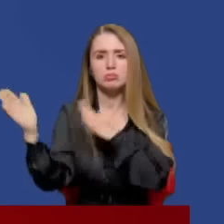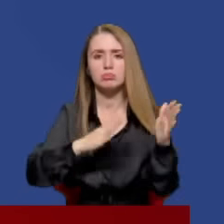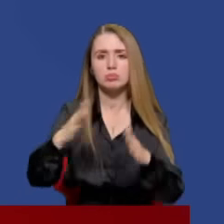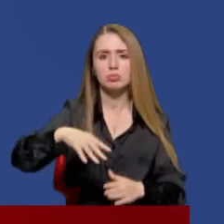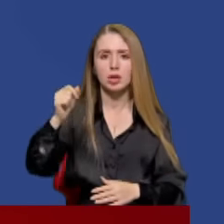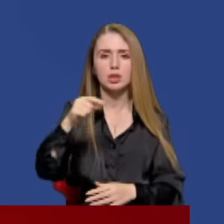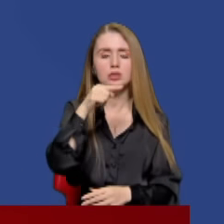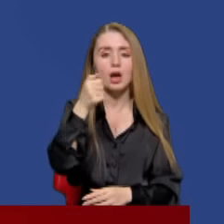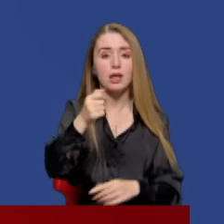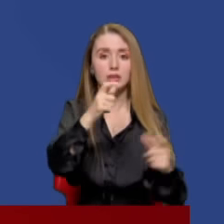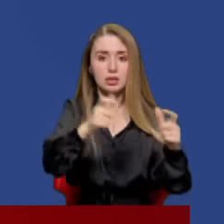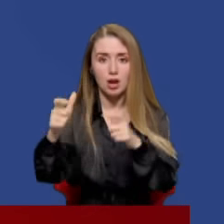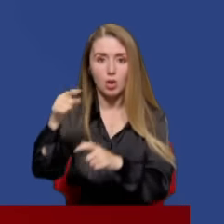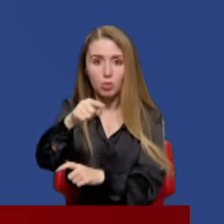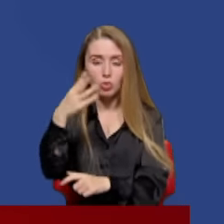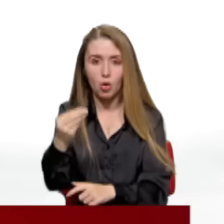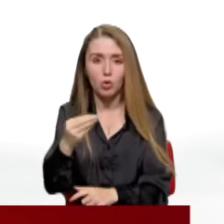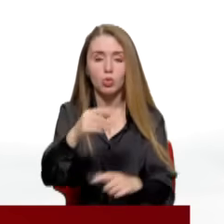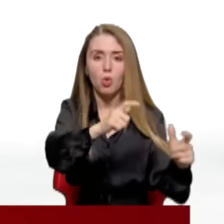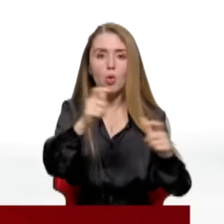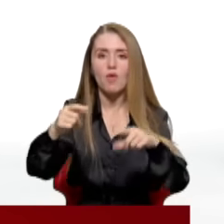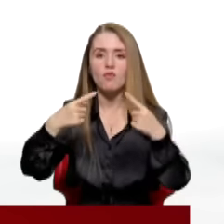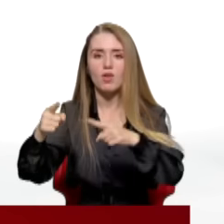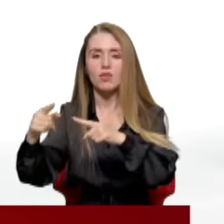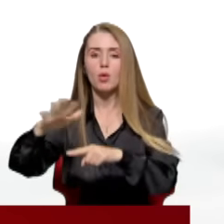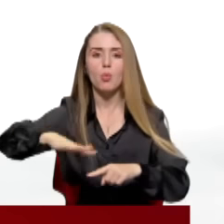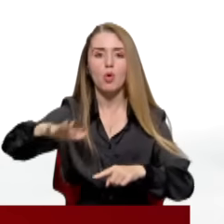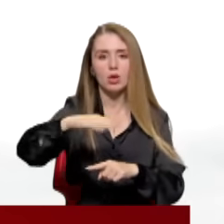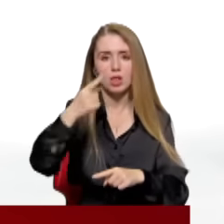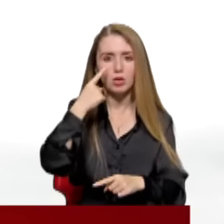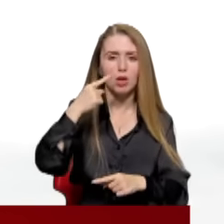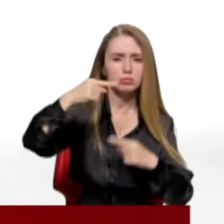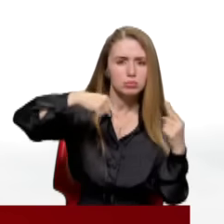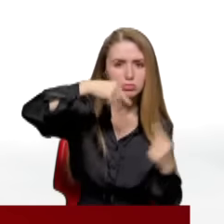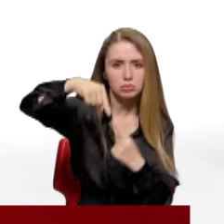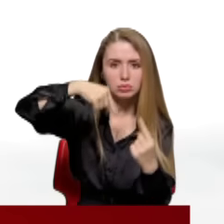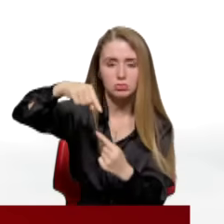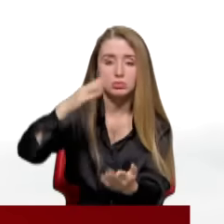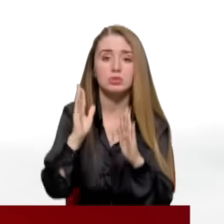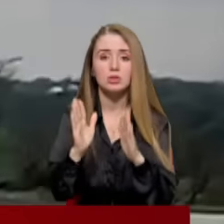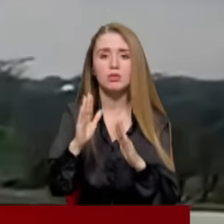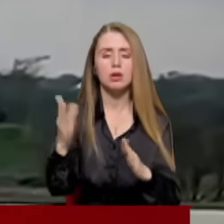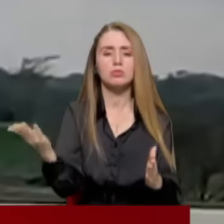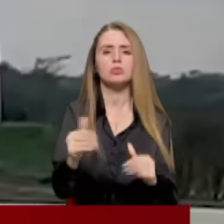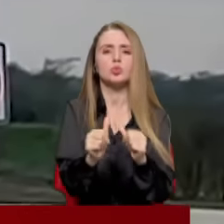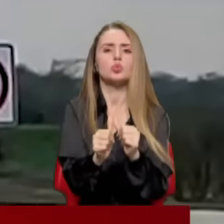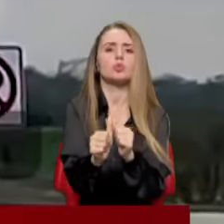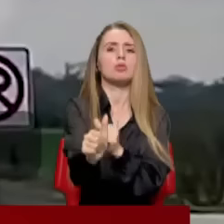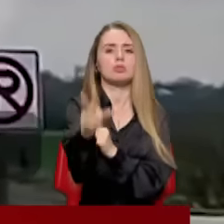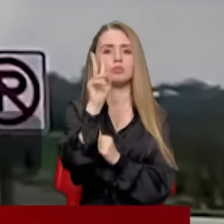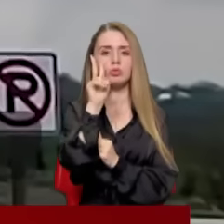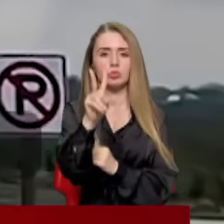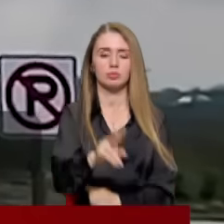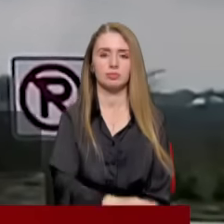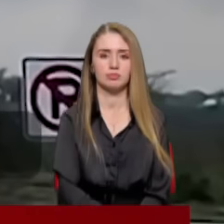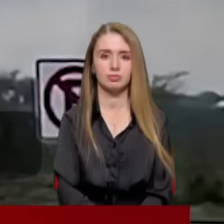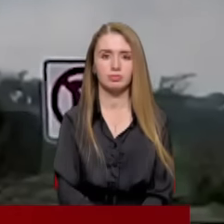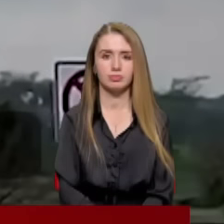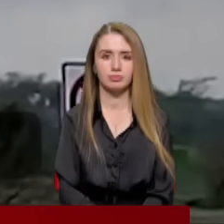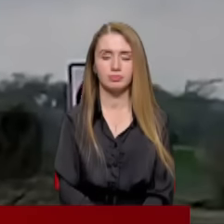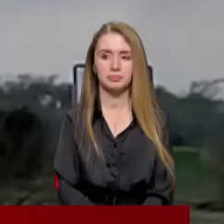6 eyalette etkili oldu. Eyaletlerin farklı bölgelerinde oluşan hortumlar hızla ilerlerken kilometrelerce öteden görüldü. This is a strong